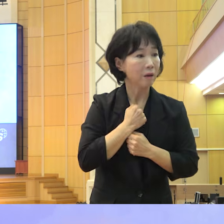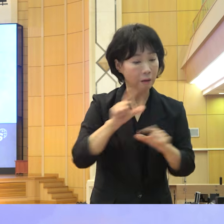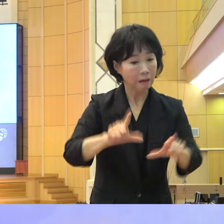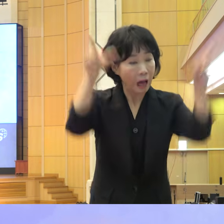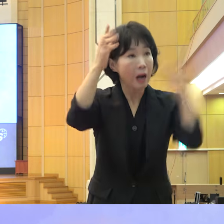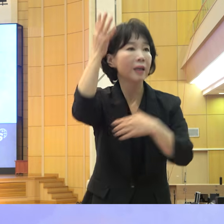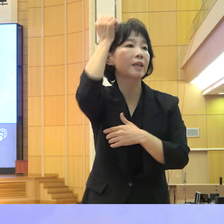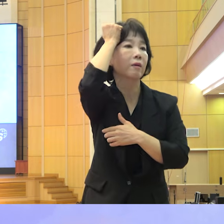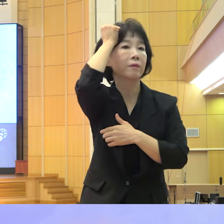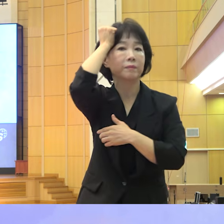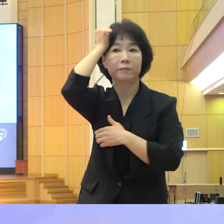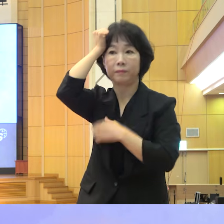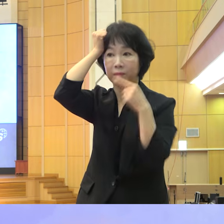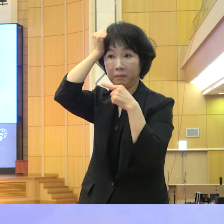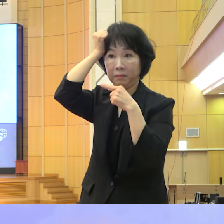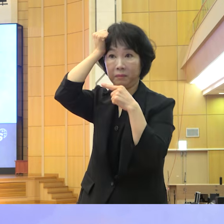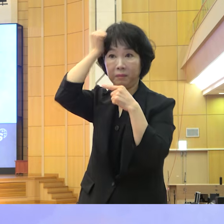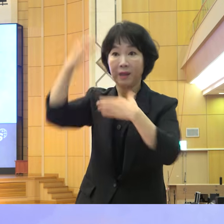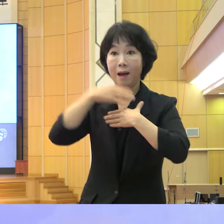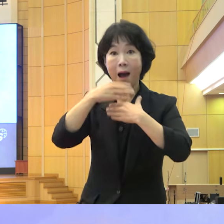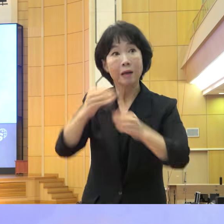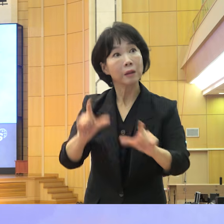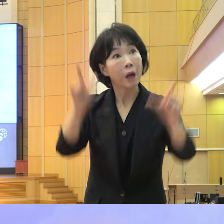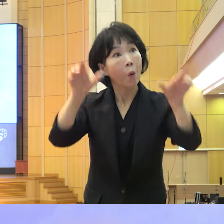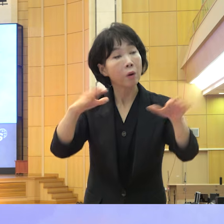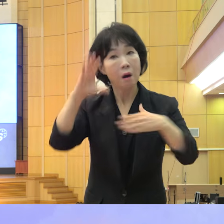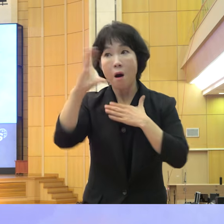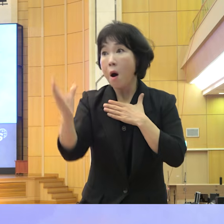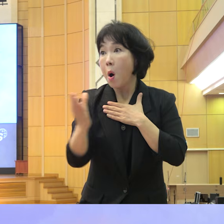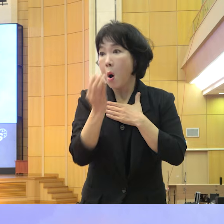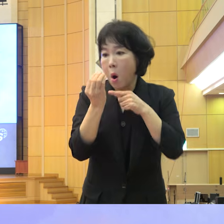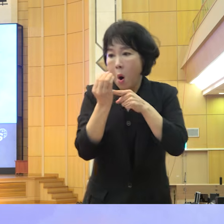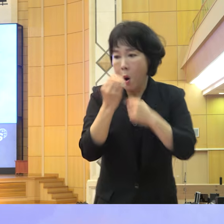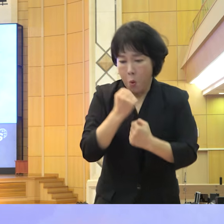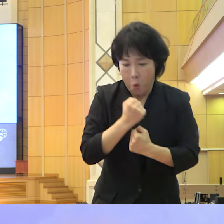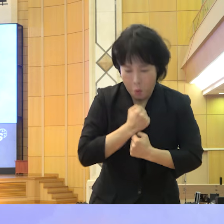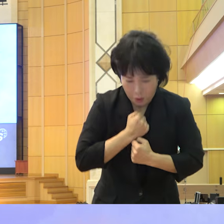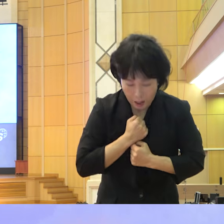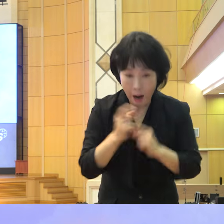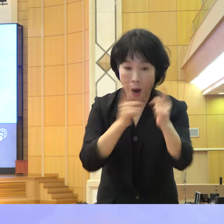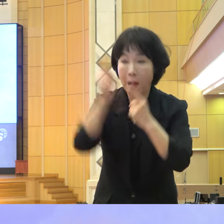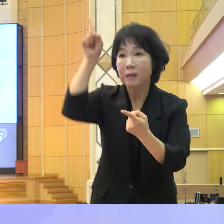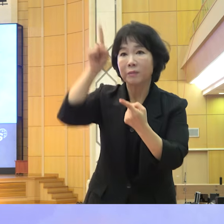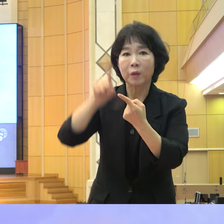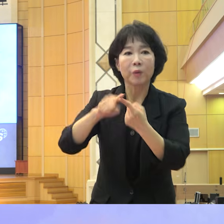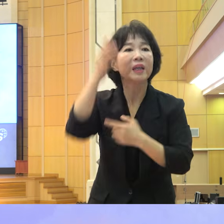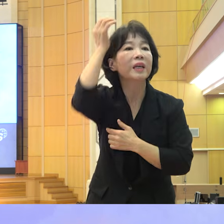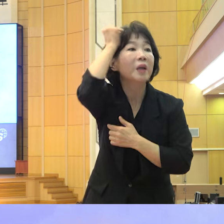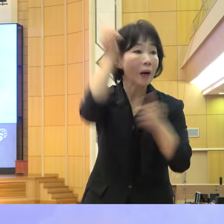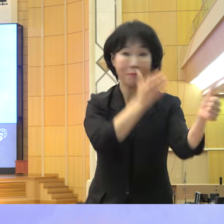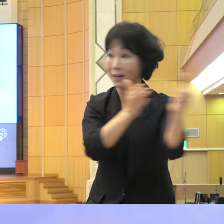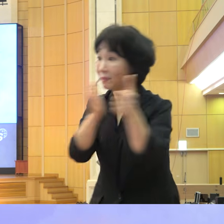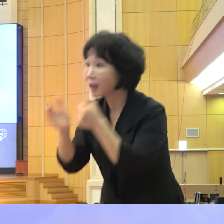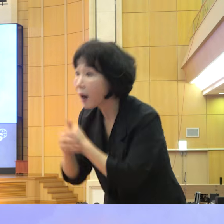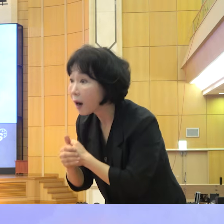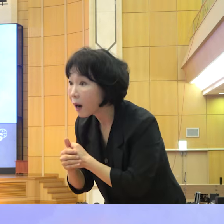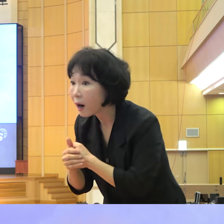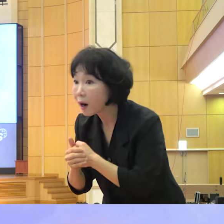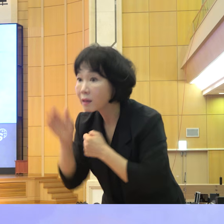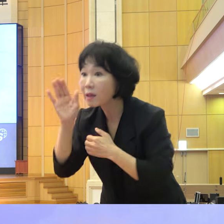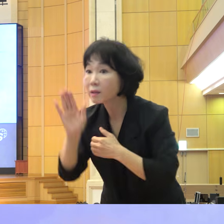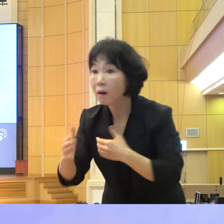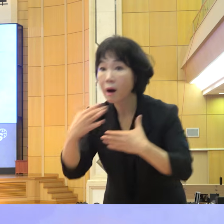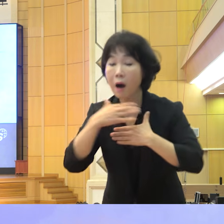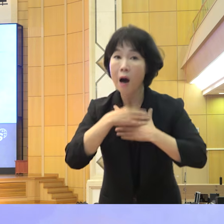날짜도 기억해야 되고 안식일을 거룩히 지키라고 하는 그 말씀도 기억을 하고,